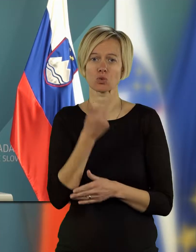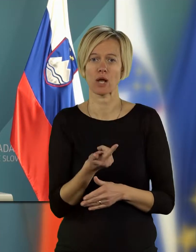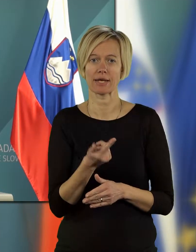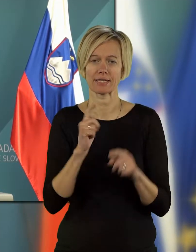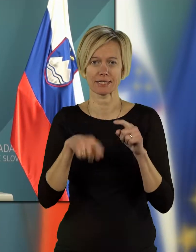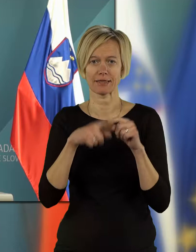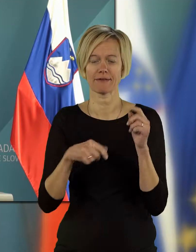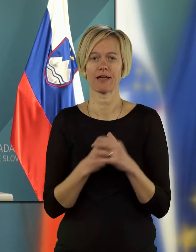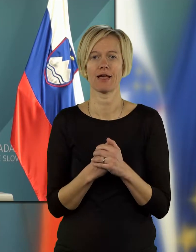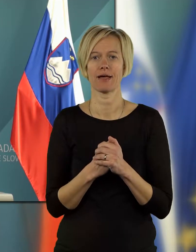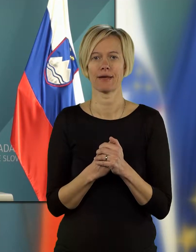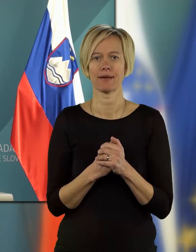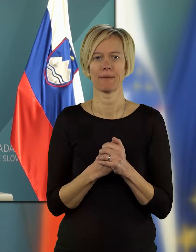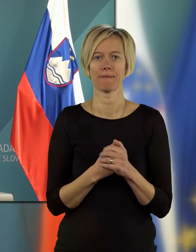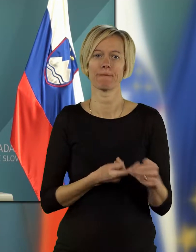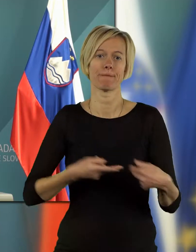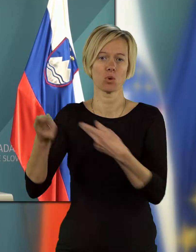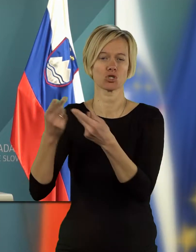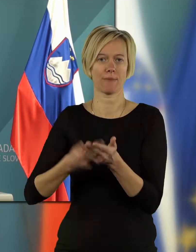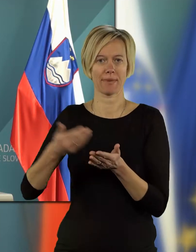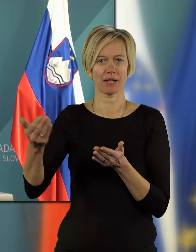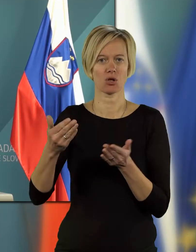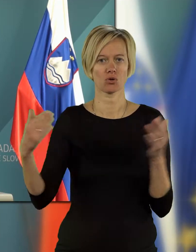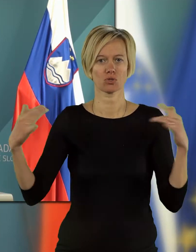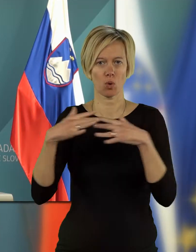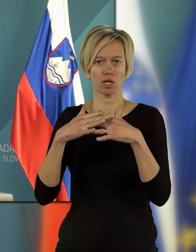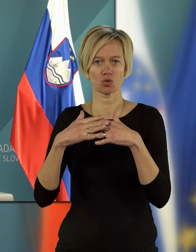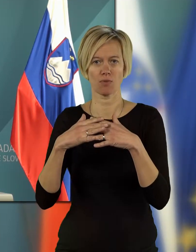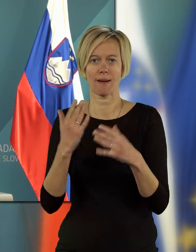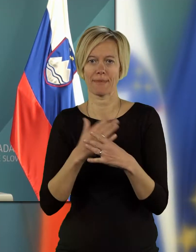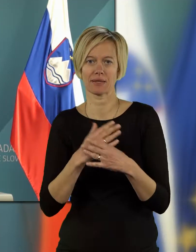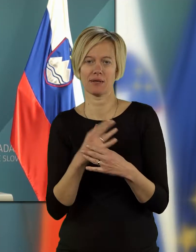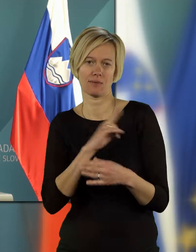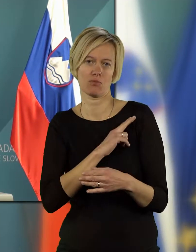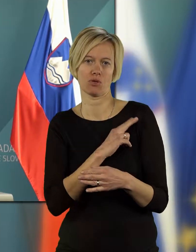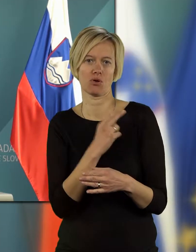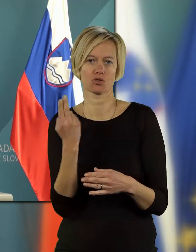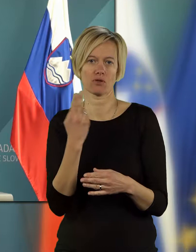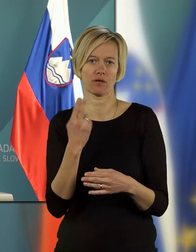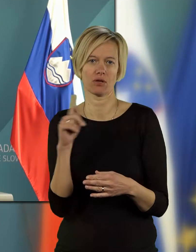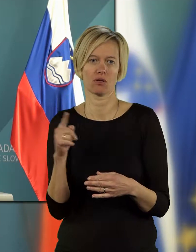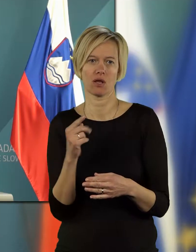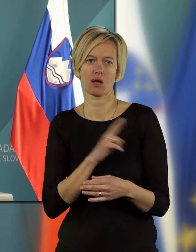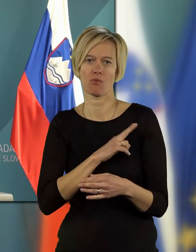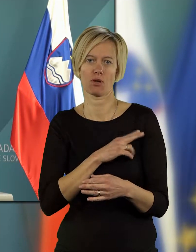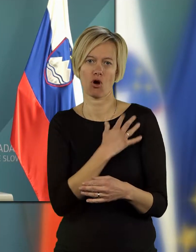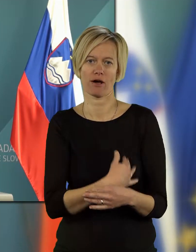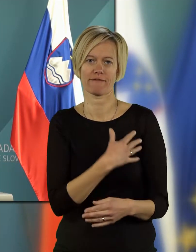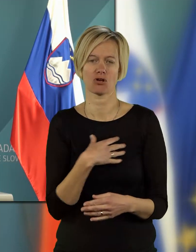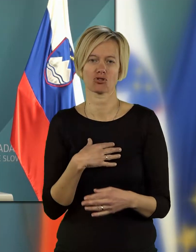Ministrstvo za zunanje zadeve pošlje predlog sporazuma med Republiko Slovenijo in